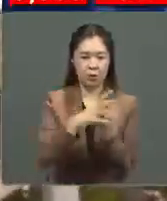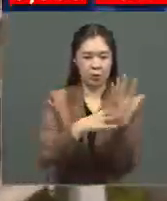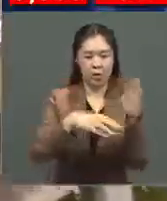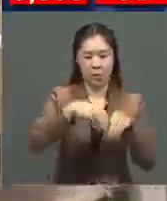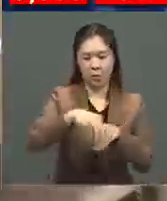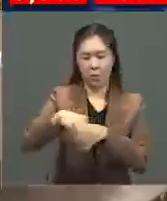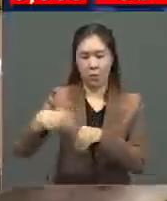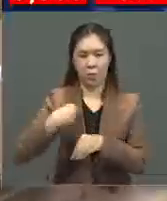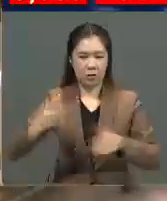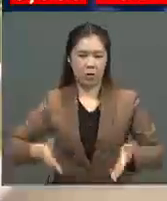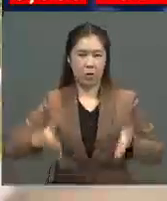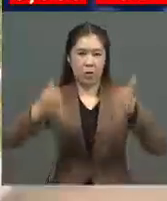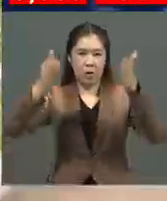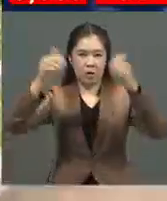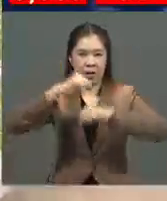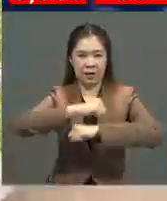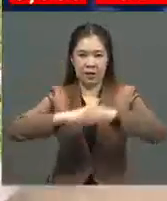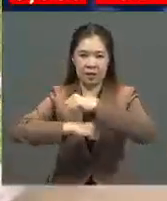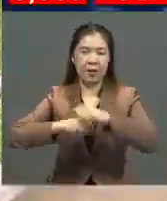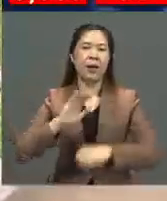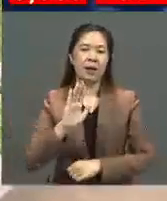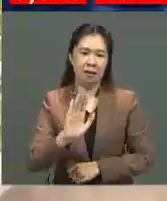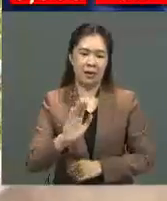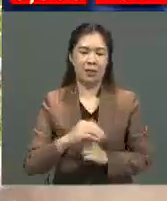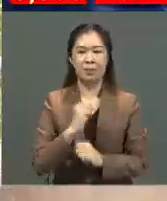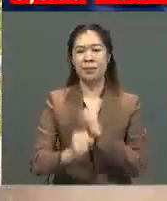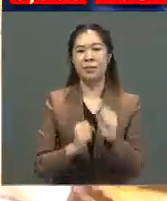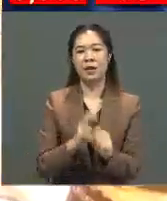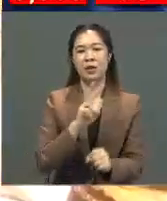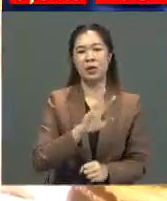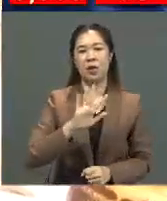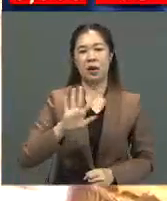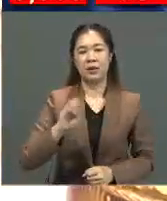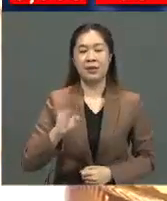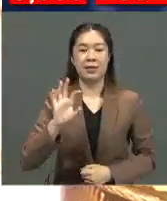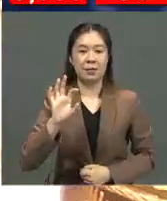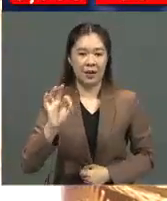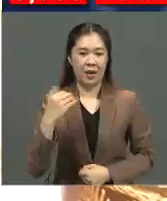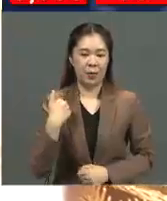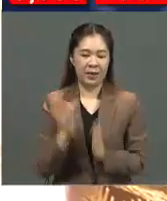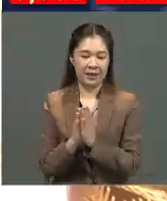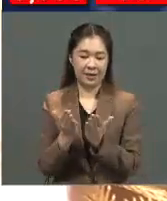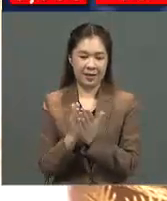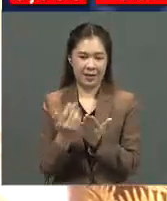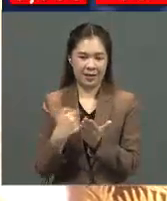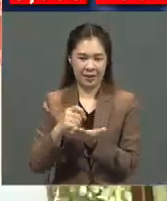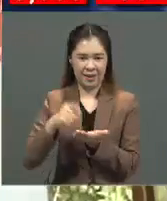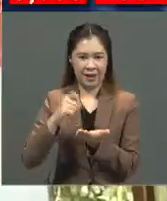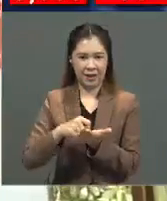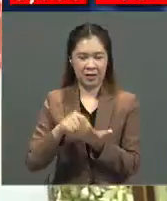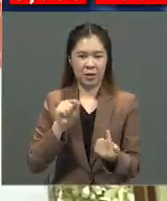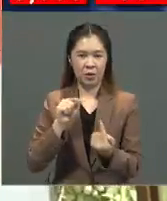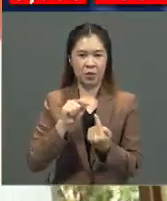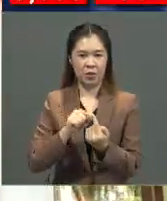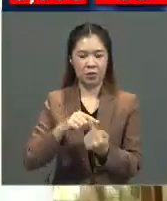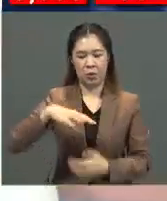ก่อสร้างตึกหรือว่าอาคารที่มีความสูงเกินกว่าที่กำหนดเมื่อปี2549นิตยสารไทม์ได้ยกให้เป็นพื้นที่ปลอดกล